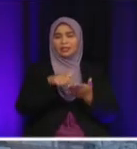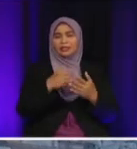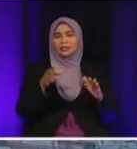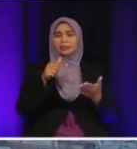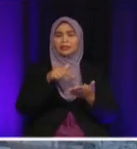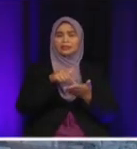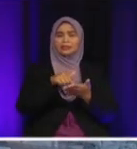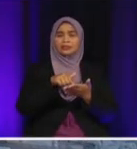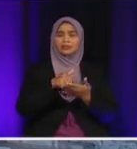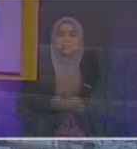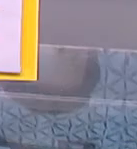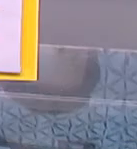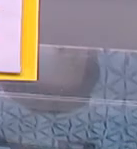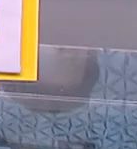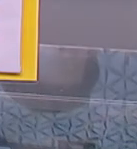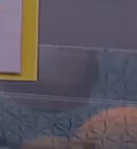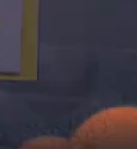KPM.